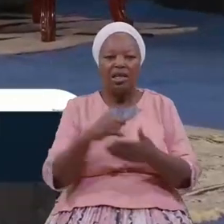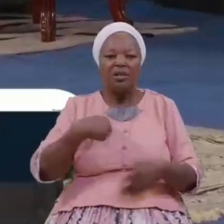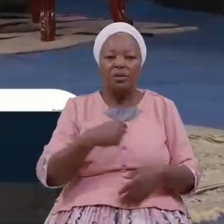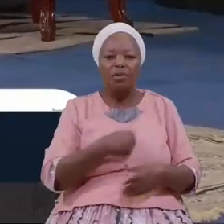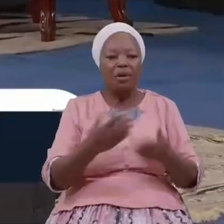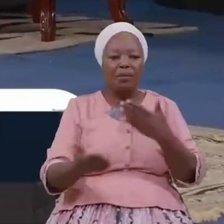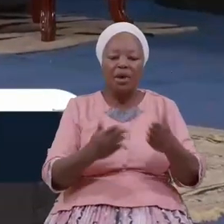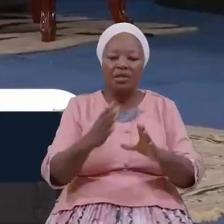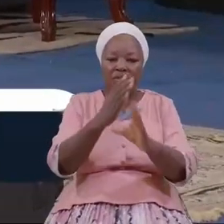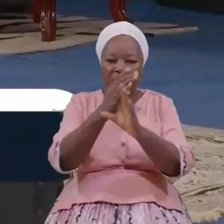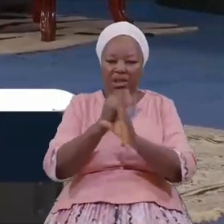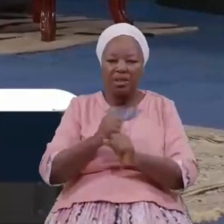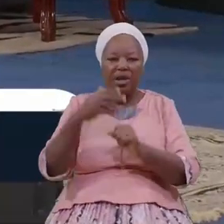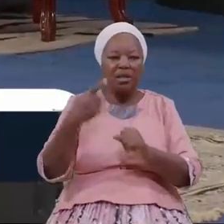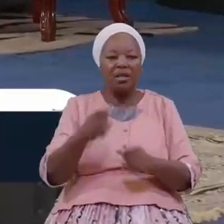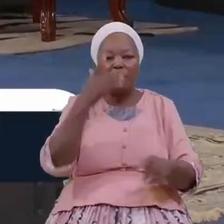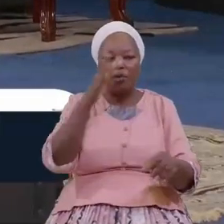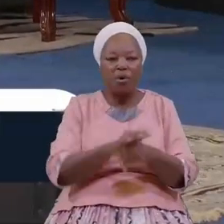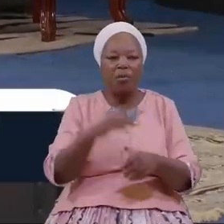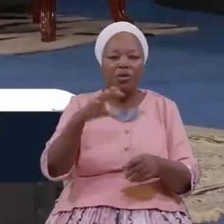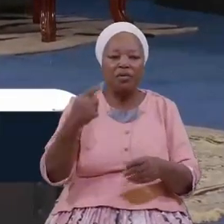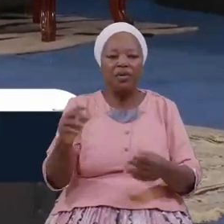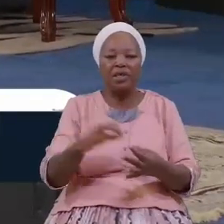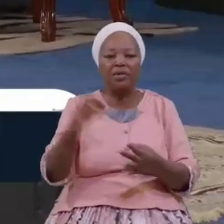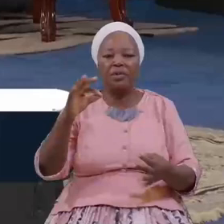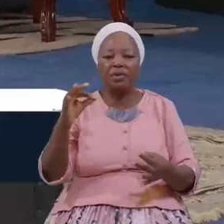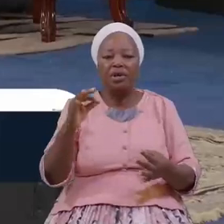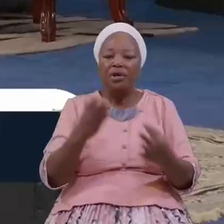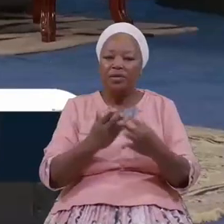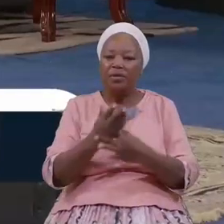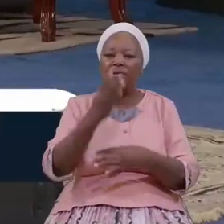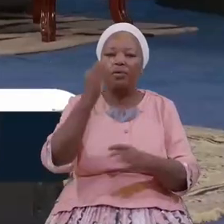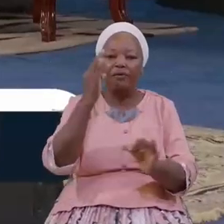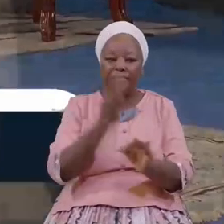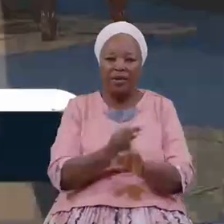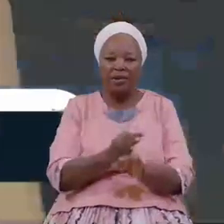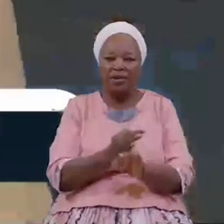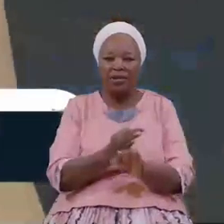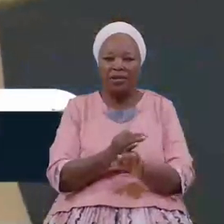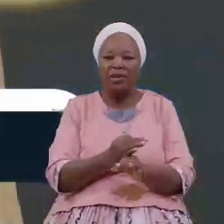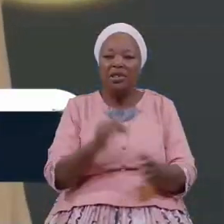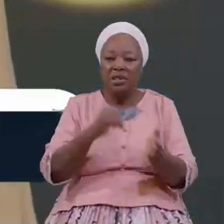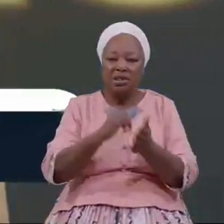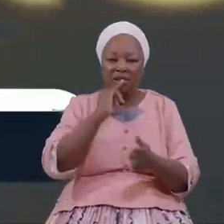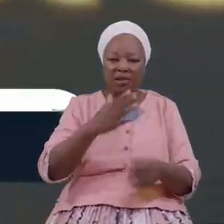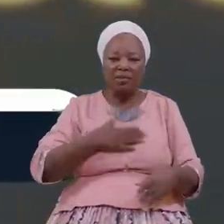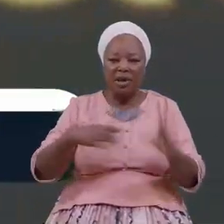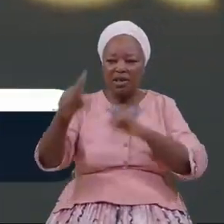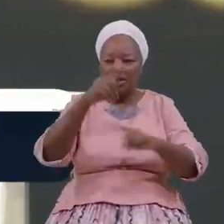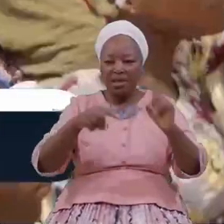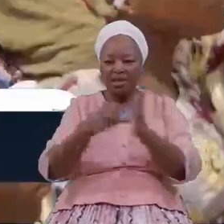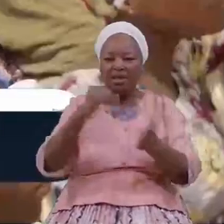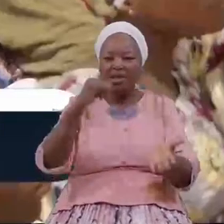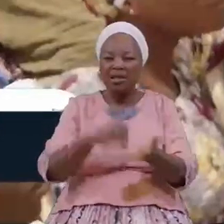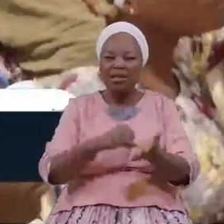que nous ressuscions par la foi l'esprit qui avait été promis. C'est pour moi. Je